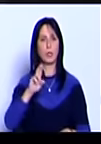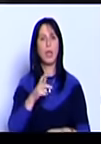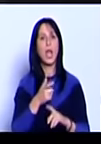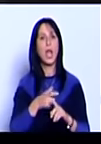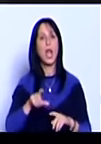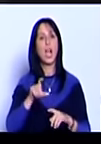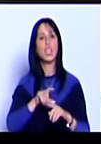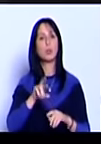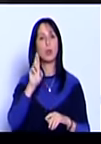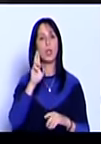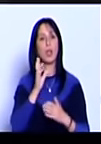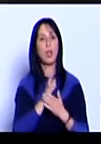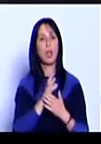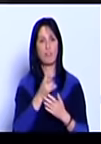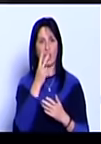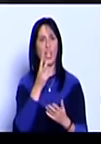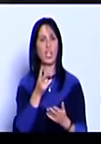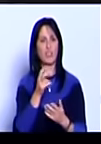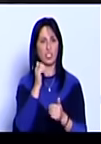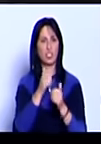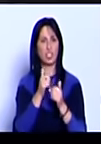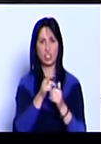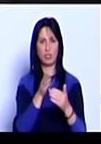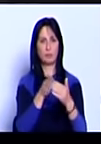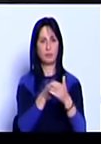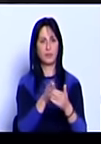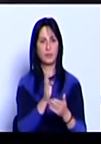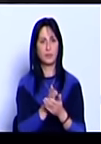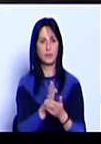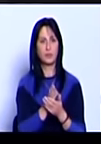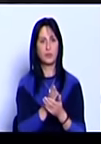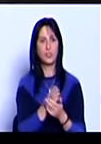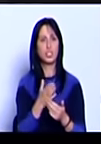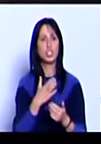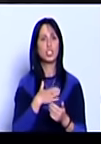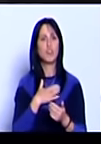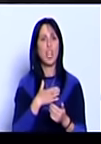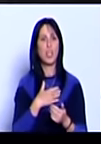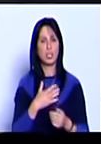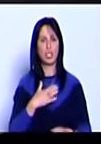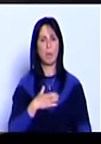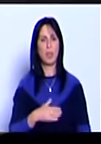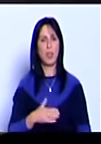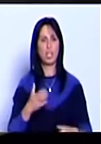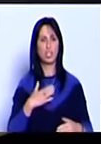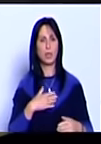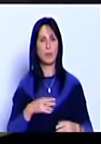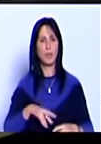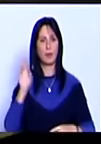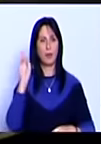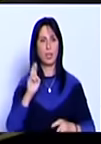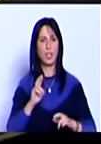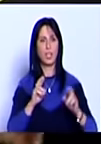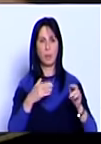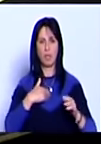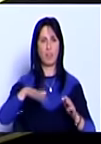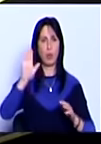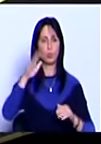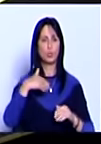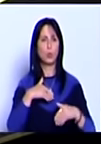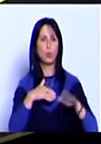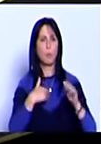გადაჭარბებულ წარმოდგენას ალბათ თქვენც ხედავთ და ხშირად აწყდებით, რომ აი ჩვენა ვართ, ჩვენია, რაღაცაში ყველა ჯობი ვართ,